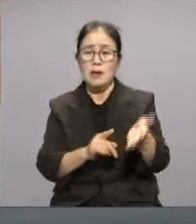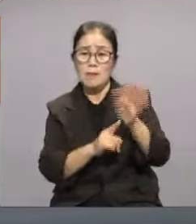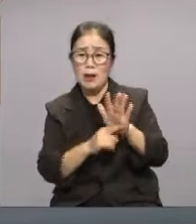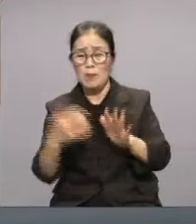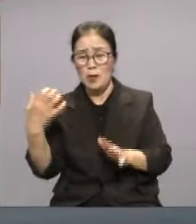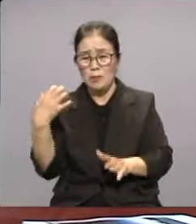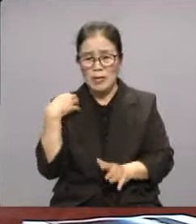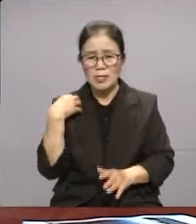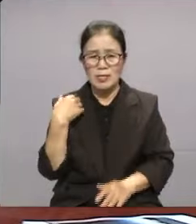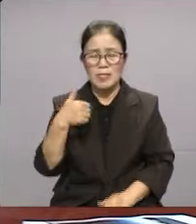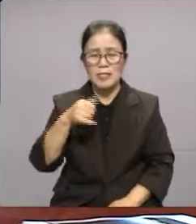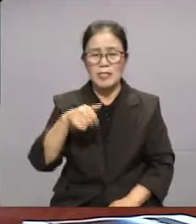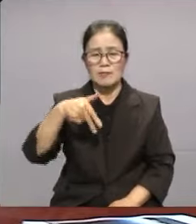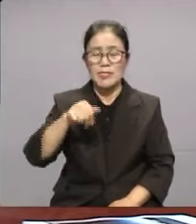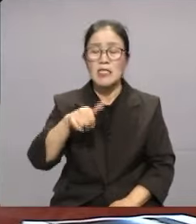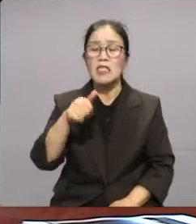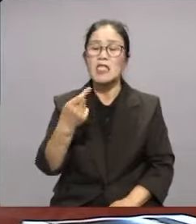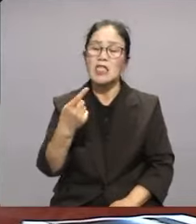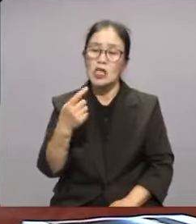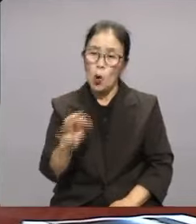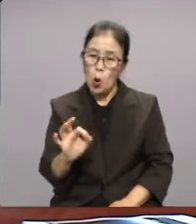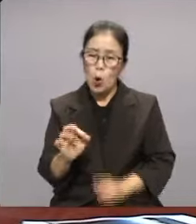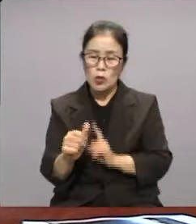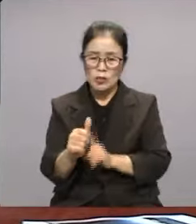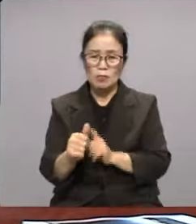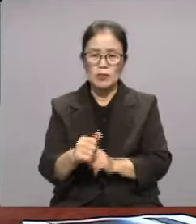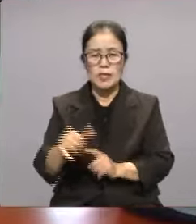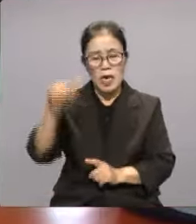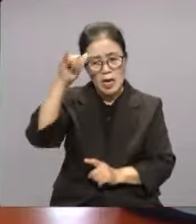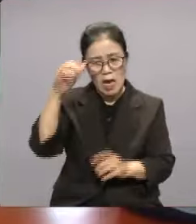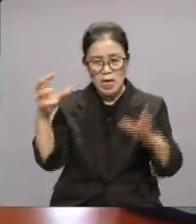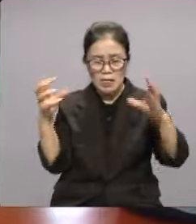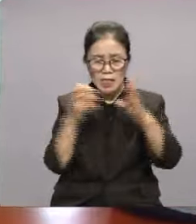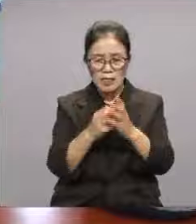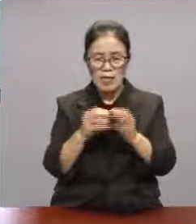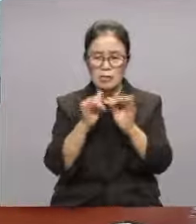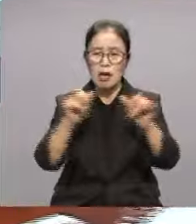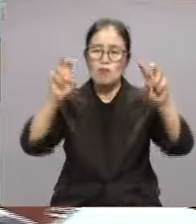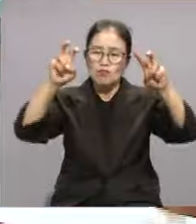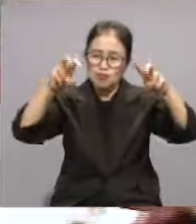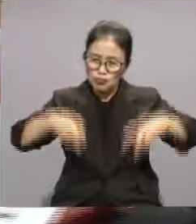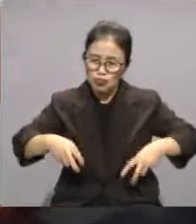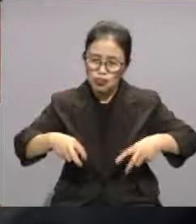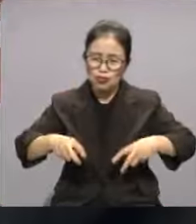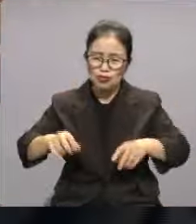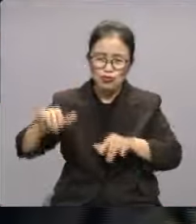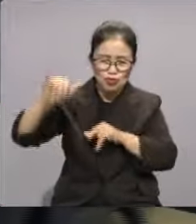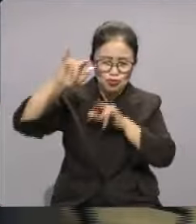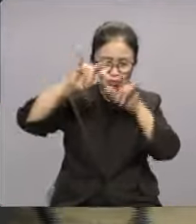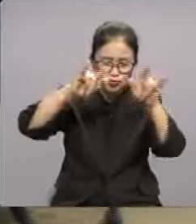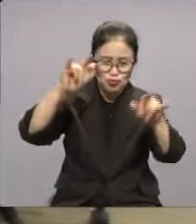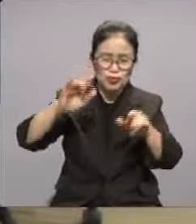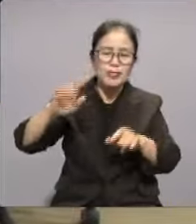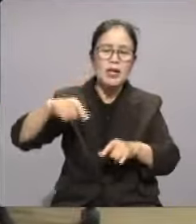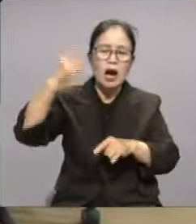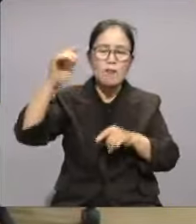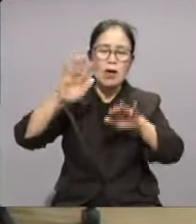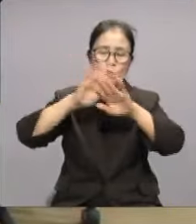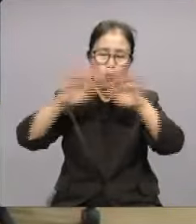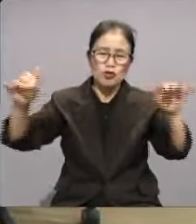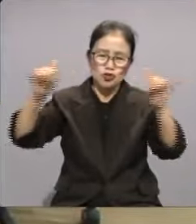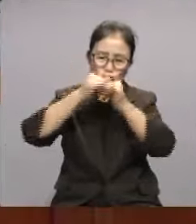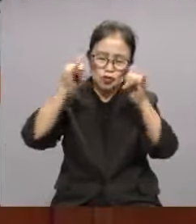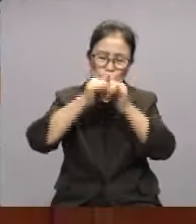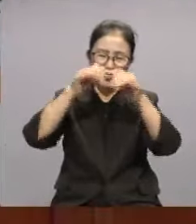김지홍 한국항공 우주 산업 카이 전문은 AI 장착한 무인 기인 AI 파일럿은 차세대 공중 전투